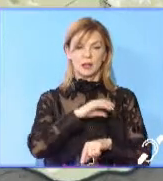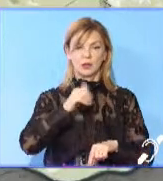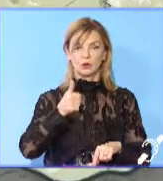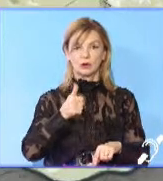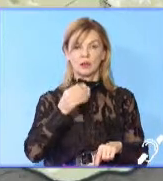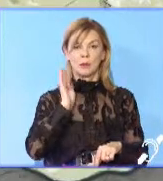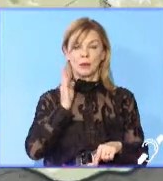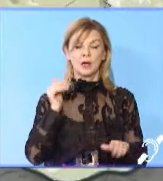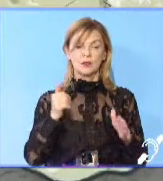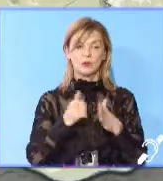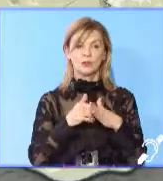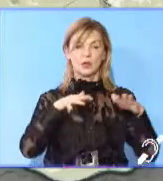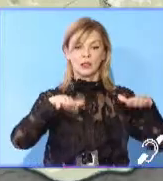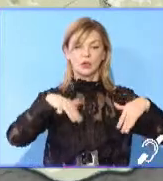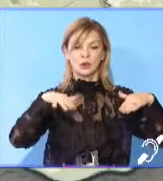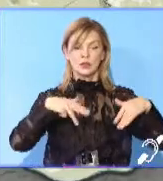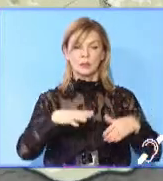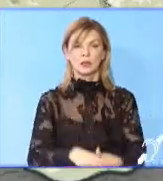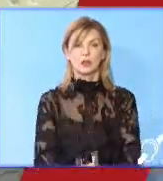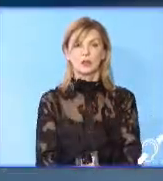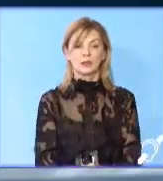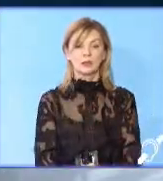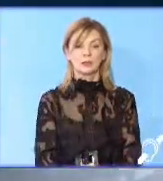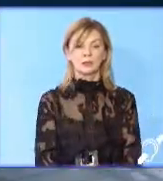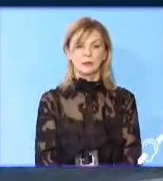între 14 și 19 grade.